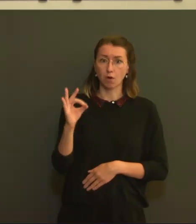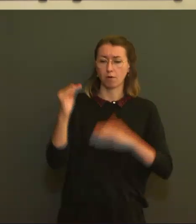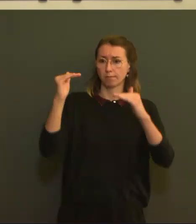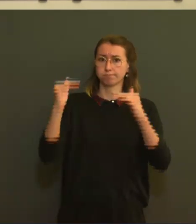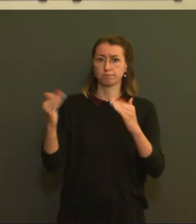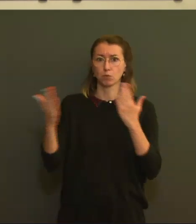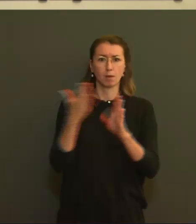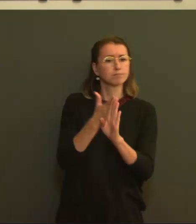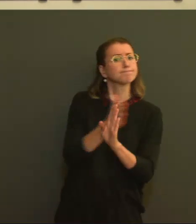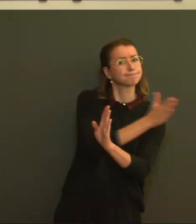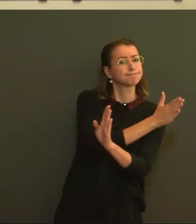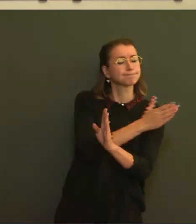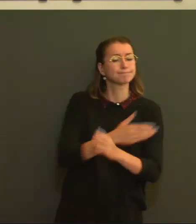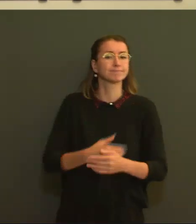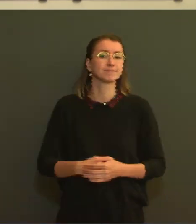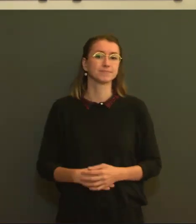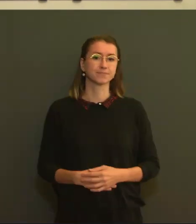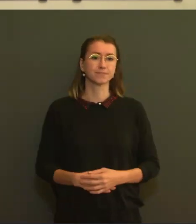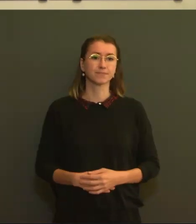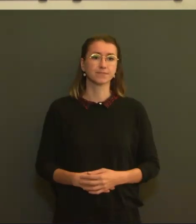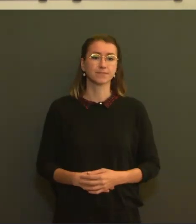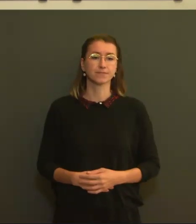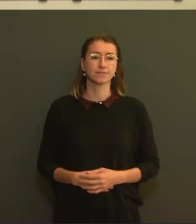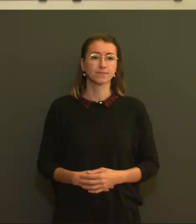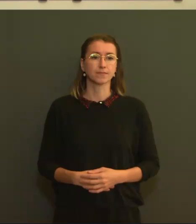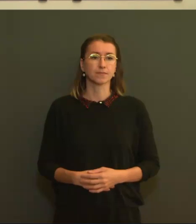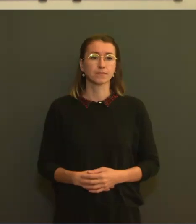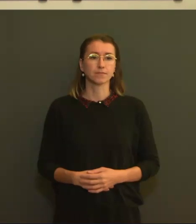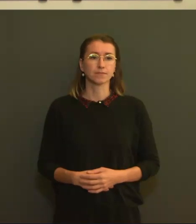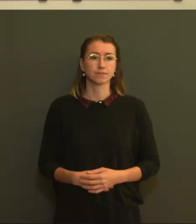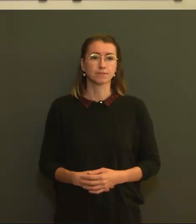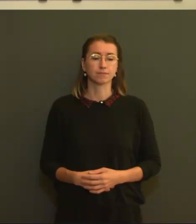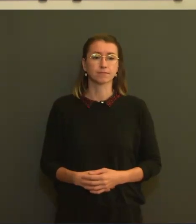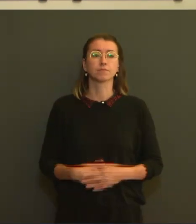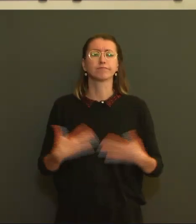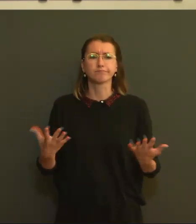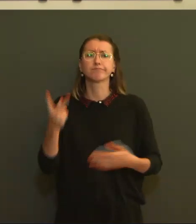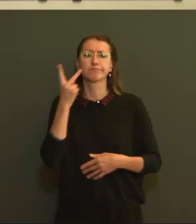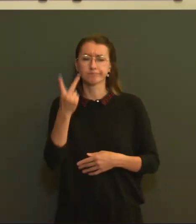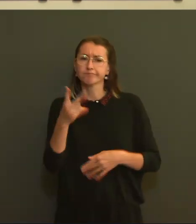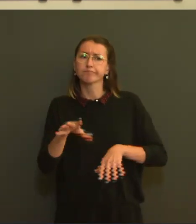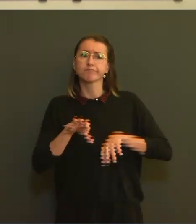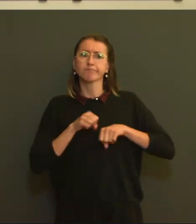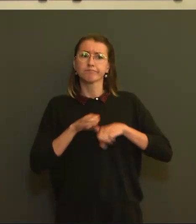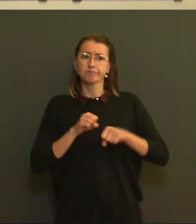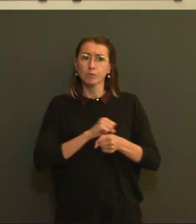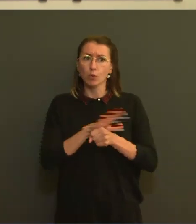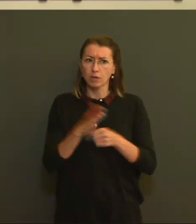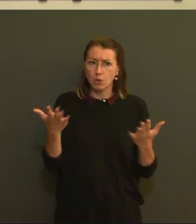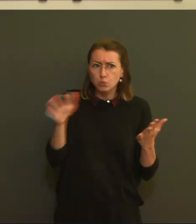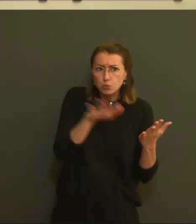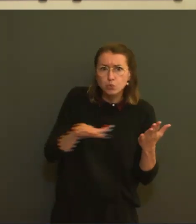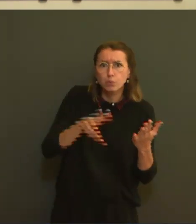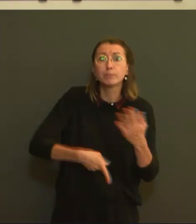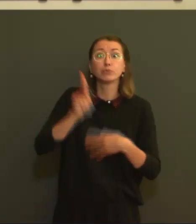Alors par contre, on constate le plus grand nombre de nouveaux cas dans la région de Bruxelles-Capitale. 750